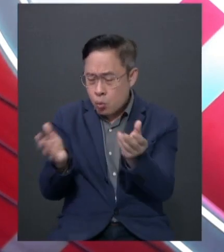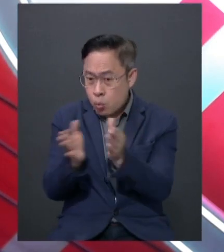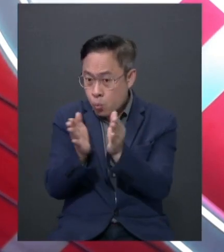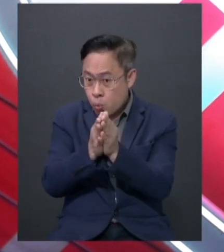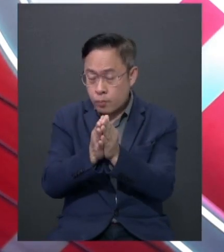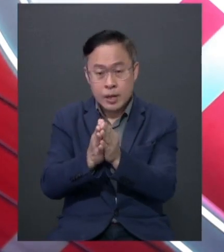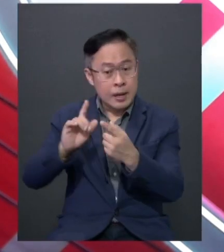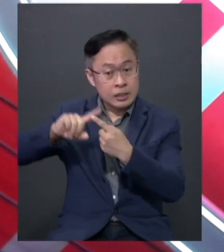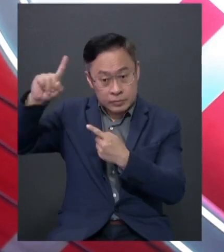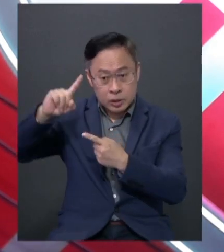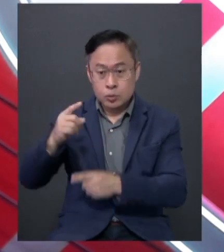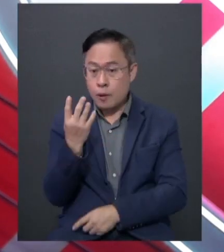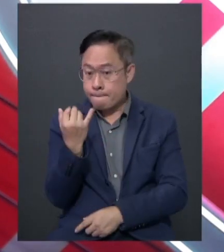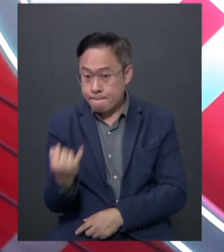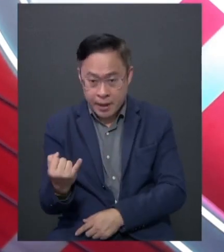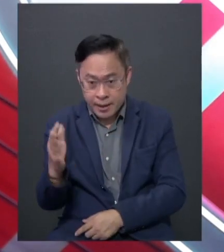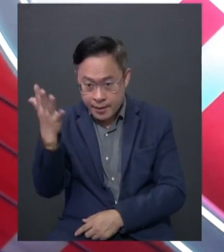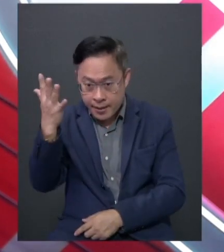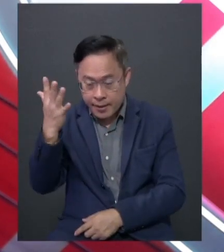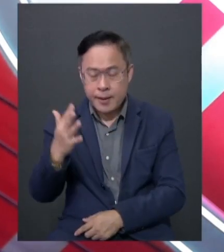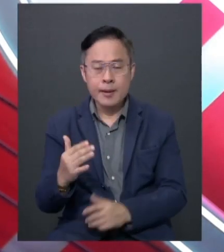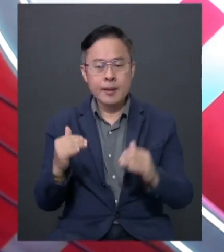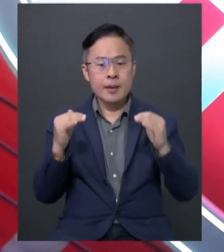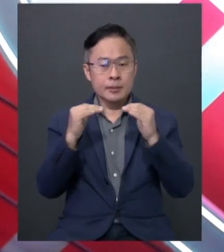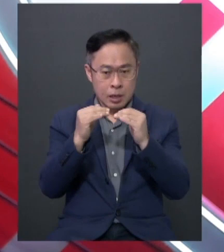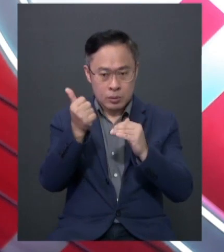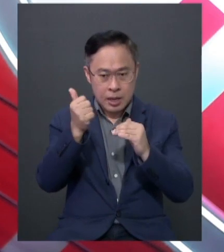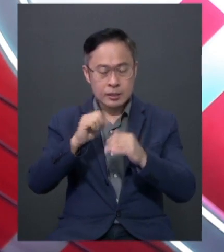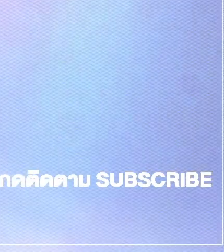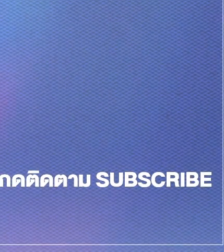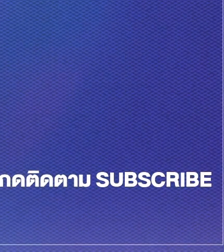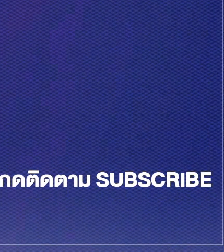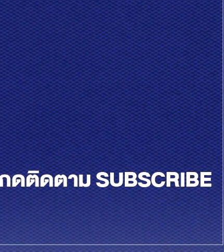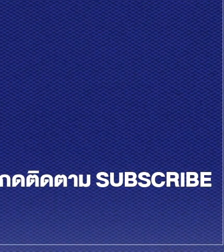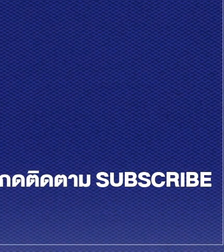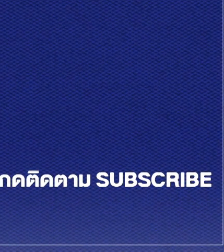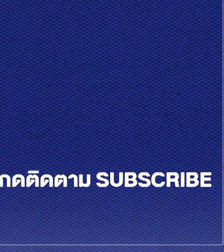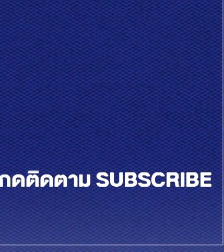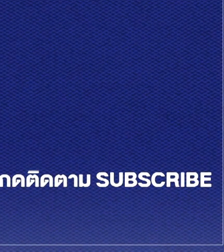ามารถโค่นการที่บุรีรัมย์ไม่สามารถแพ้ใครได้อะ คือ